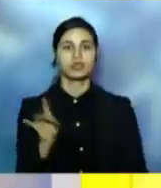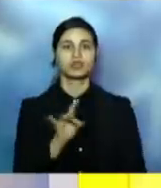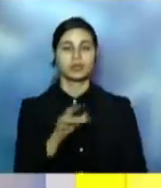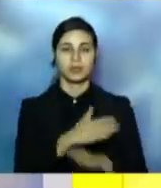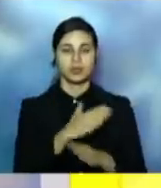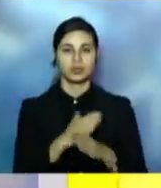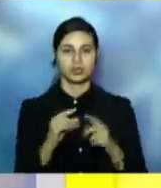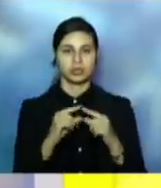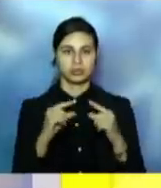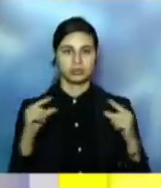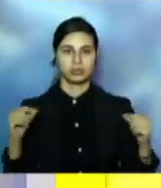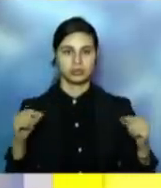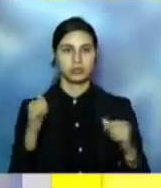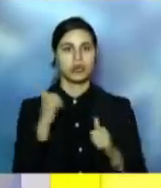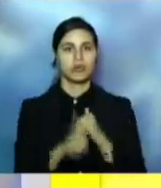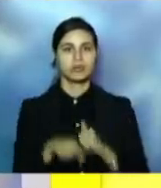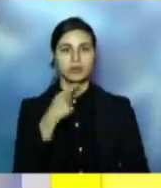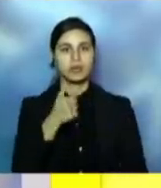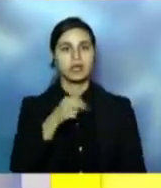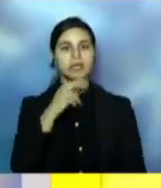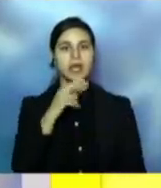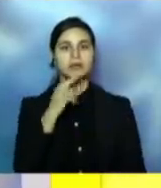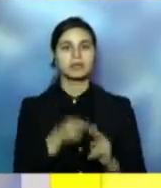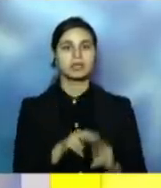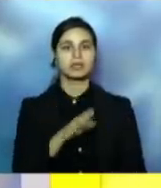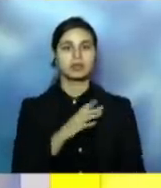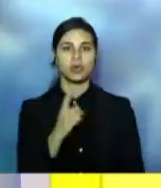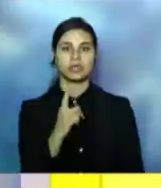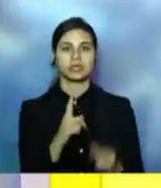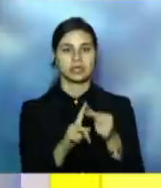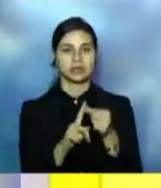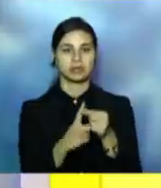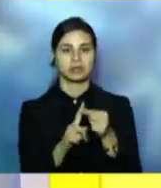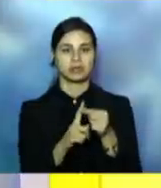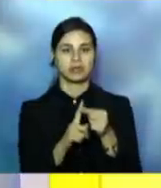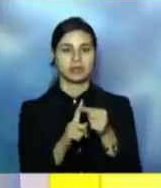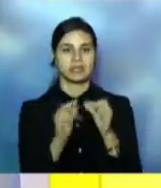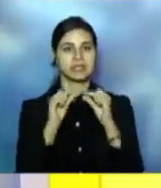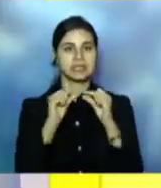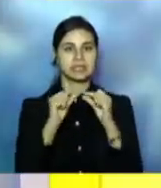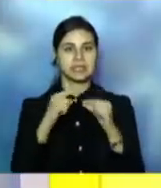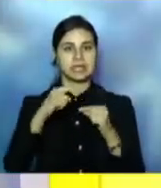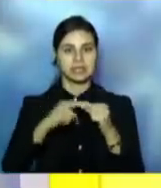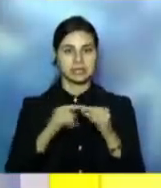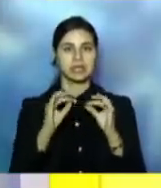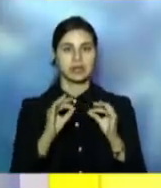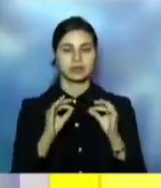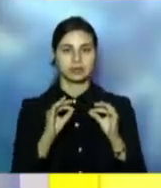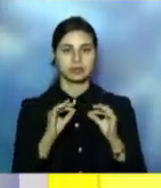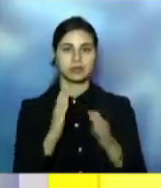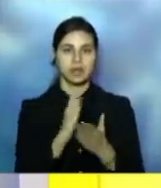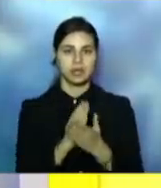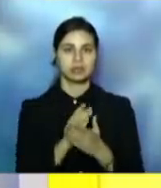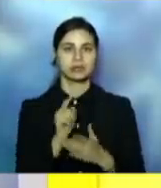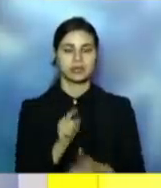პურს, ქალბატონი მარინა ყოველთვის ამბობს ხოლმე, დააკვირდით, რომ ეს იყოს თითის სისქი. აი დააკვირდით, ნამდვილად თითის სისქის არის